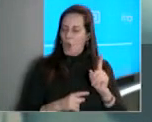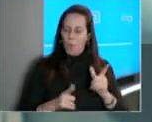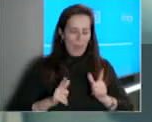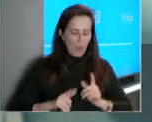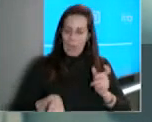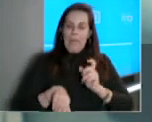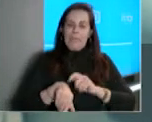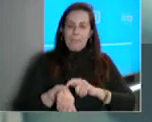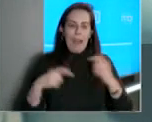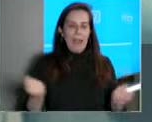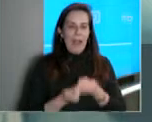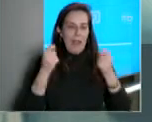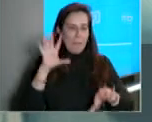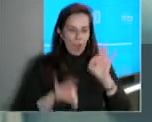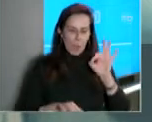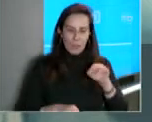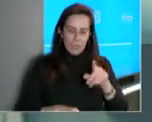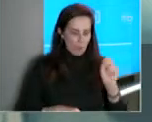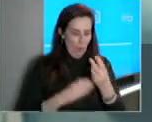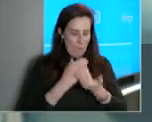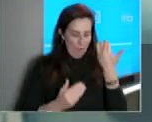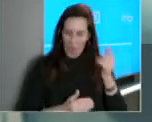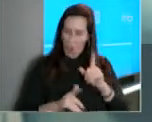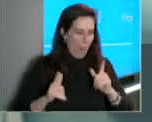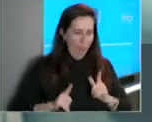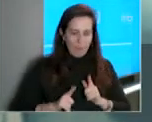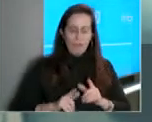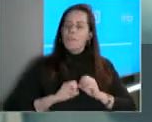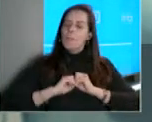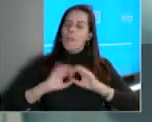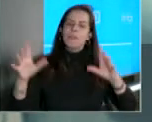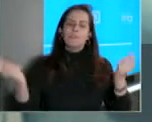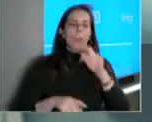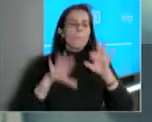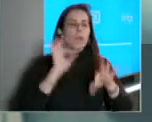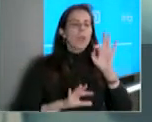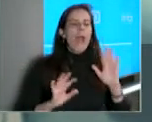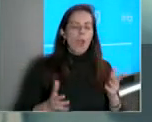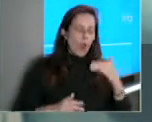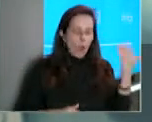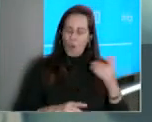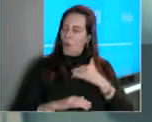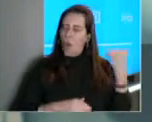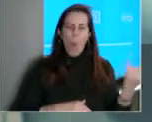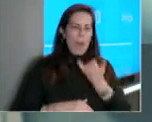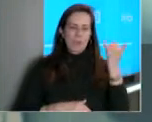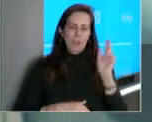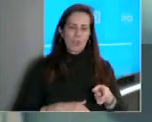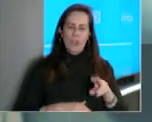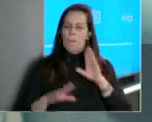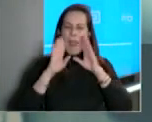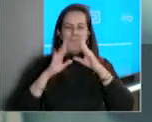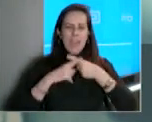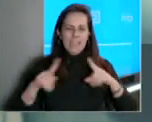לזמן המיועד של תשדירי התעמולה, שזה שבועיים לפני הבחירות, ומפיצות תשדירים מהסוג הזה לאורך כל מערכת הבחירות